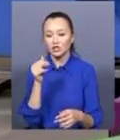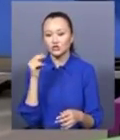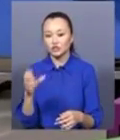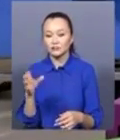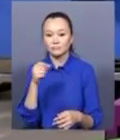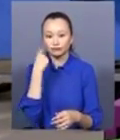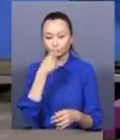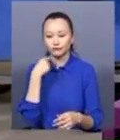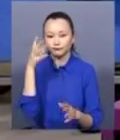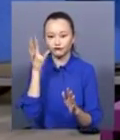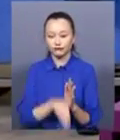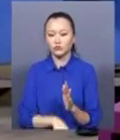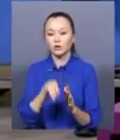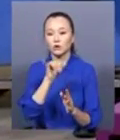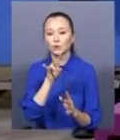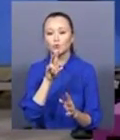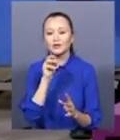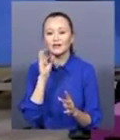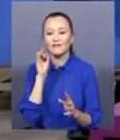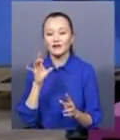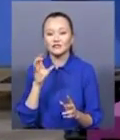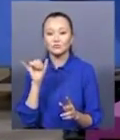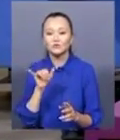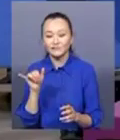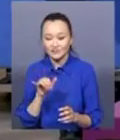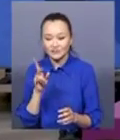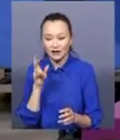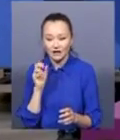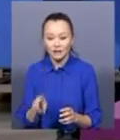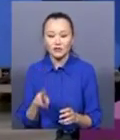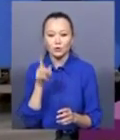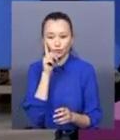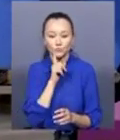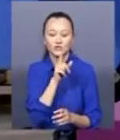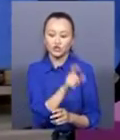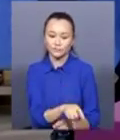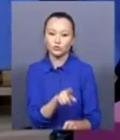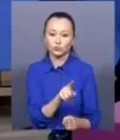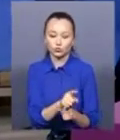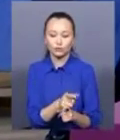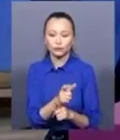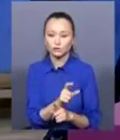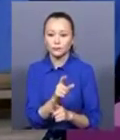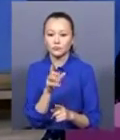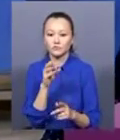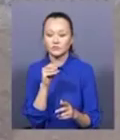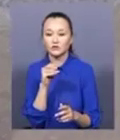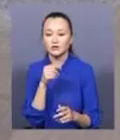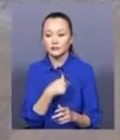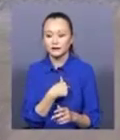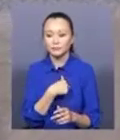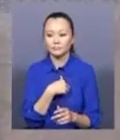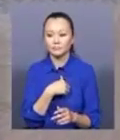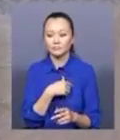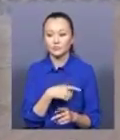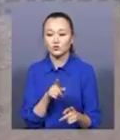есть универсальный такой мастер, да. Это удобно и клиенту также, и этому приложению, и мне.